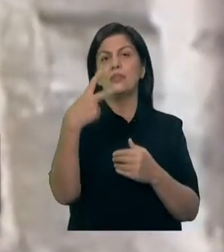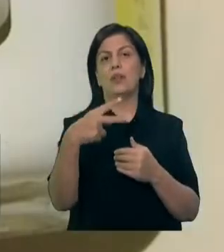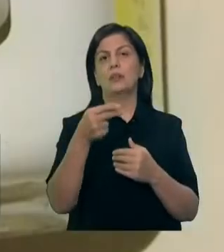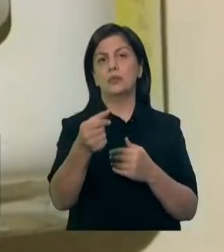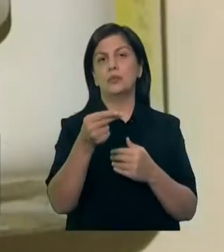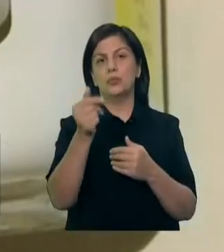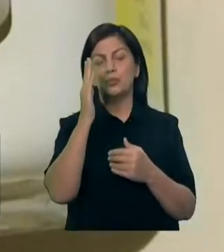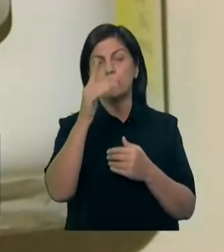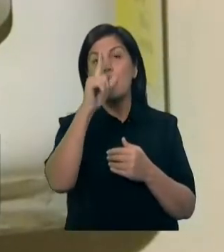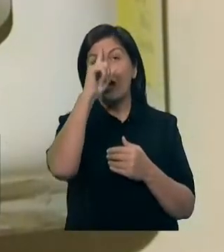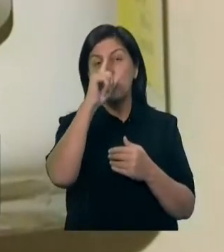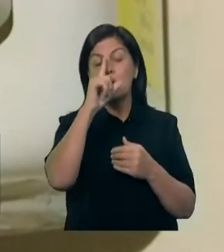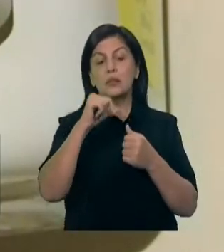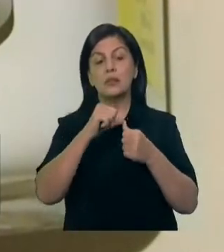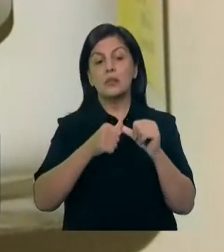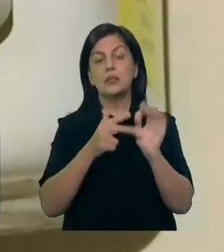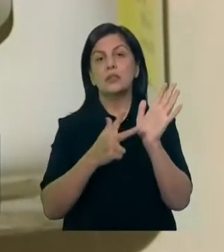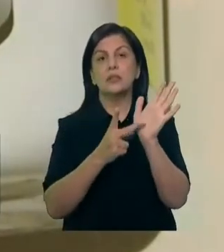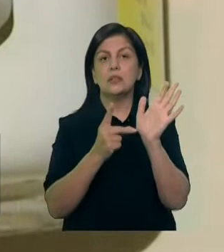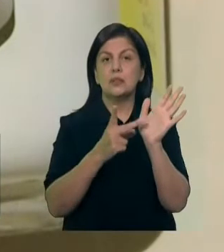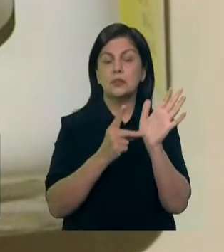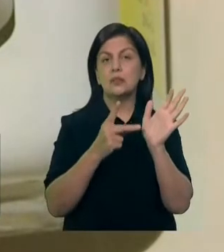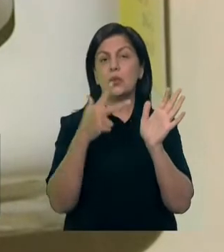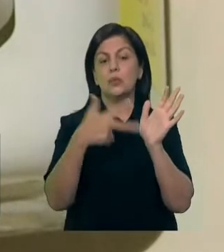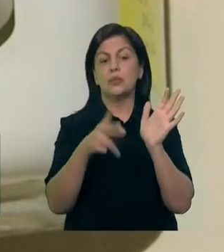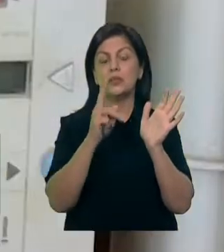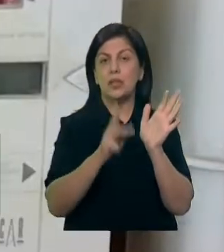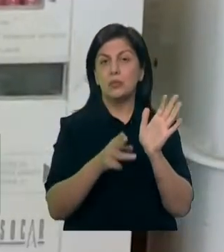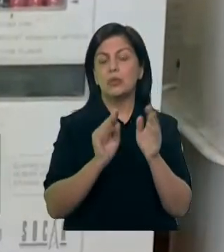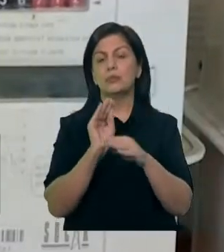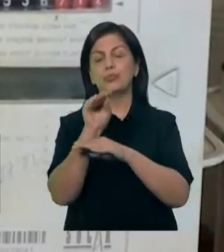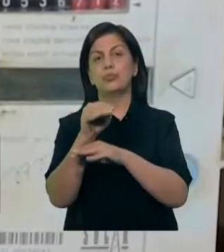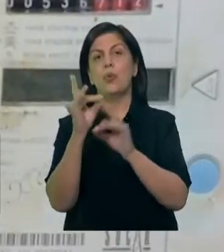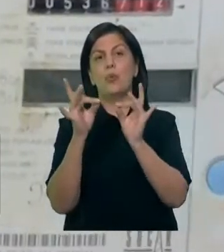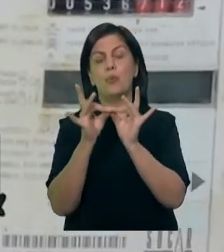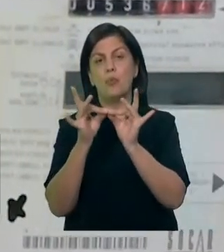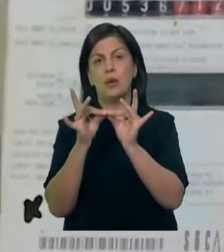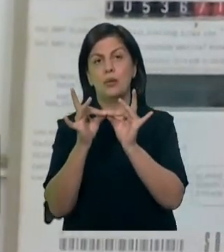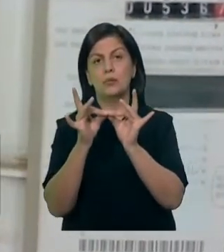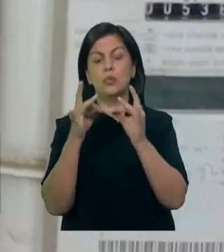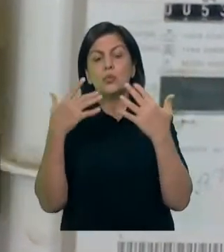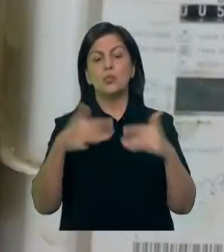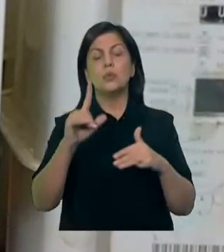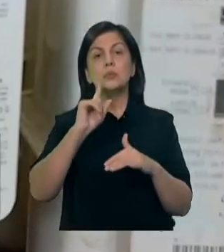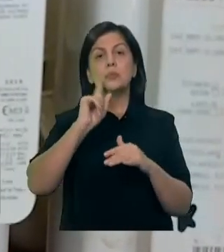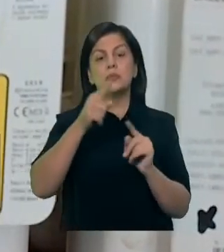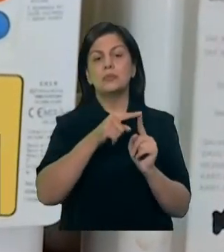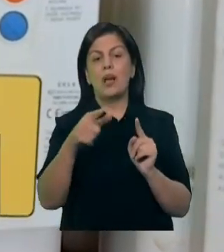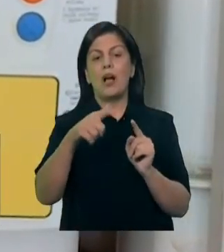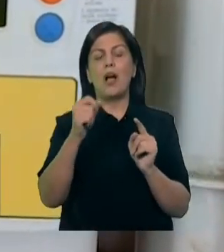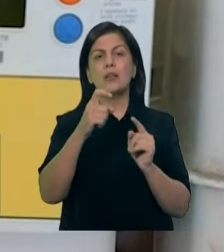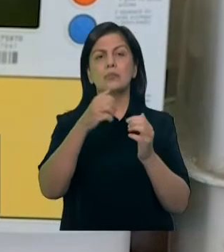ödəyəcək. Aylıq əsasda isə bu rəqəm 8 manat 30 qəpikdən 10 manata yüksəlib. Artıq bir ilə yaxındır ki, qazın topdan alışı və